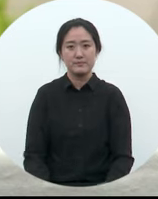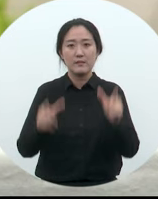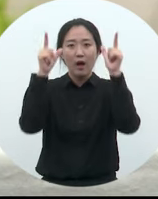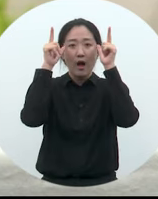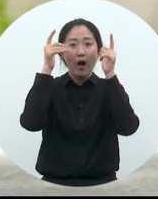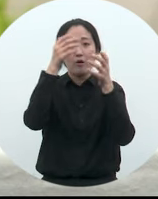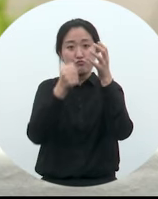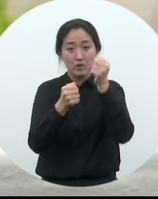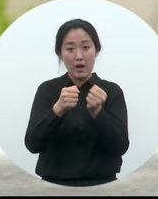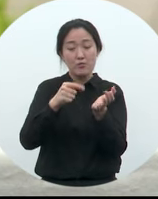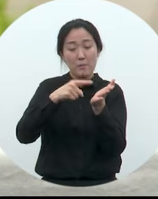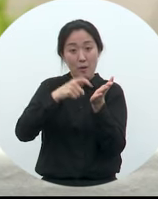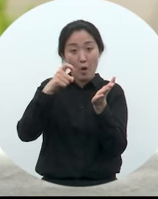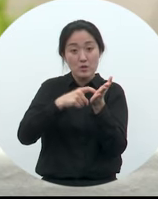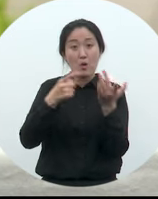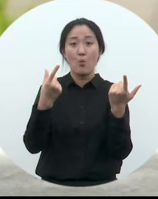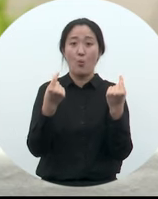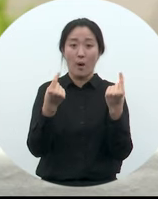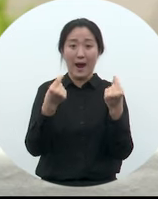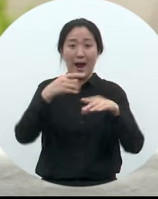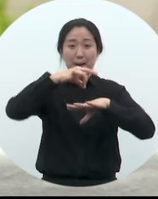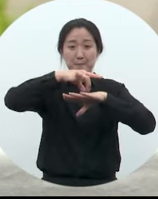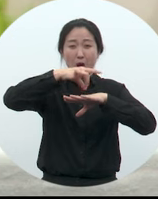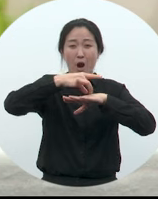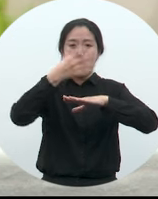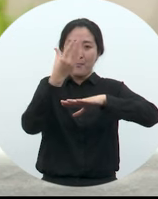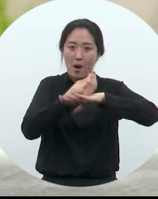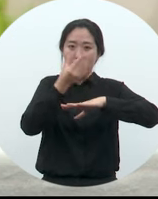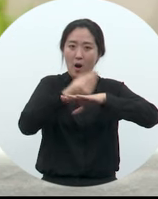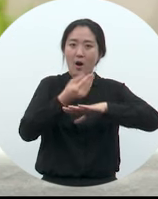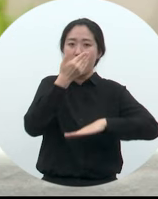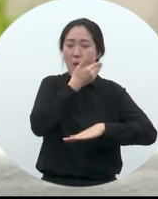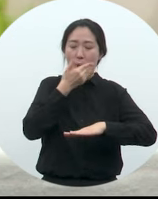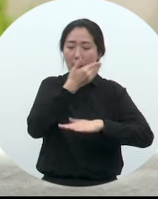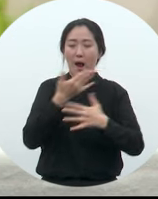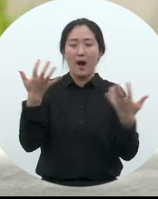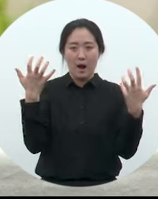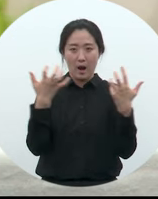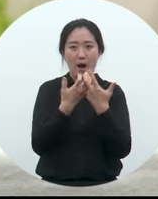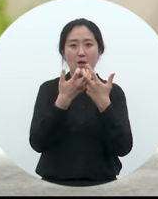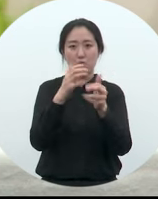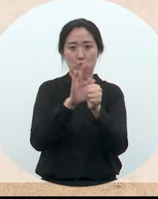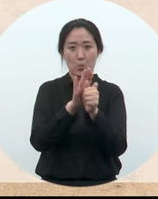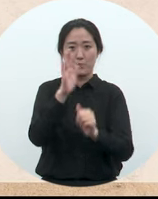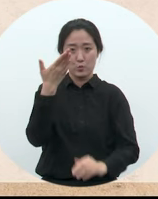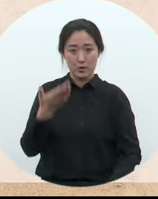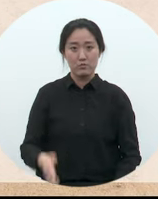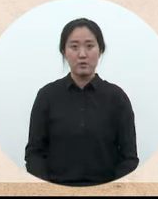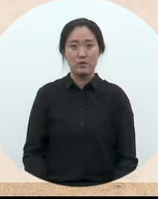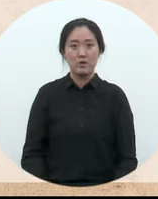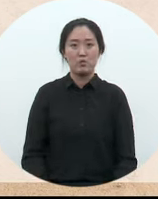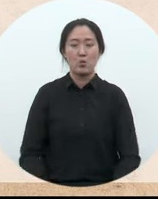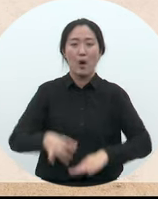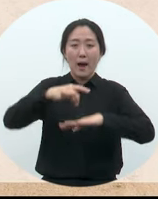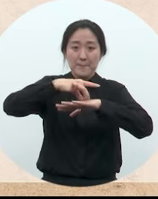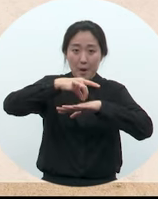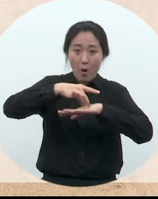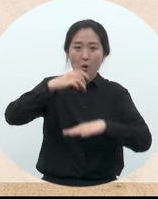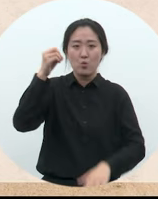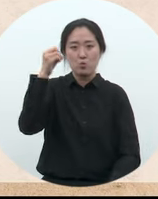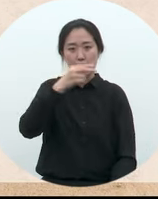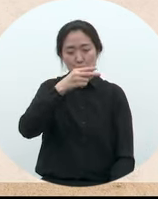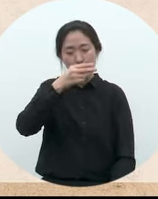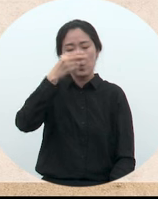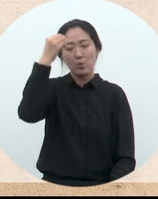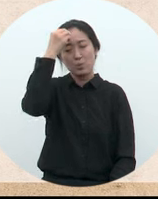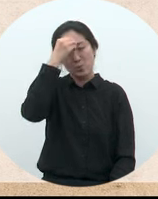나와 있습니다. 우유에도 역시 멸치처럼 칼슘이 많이 들어있기 때문에 성장 발육에 도움이 많이 되고요.